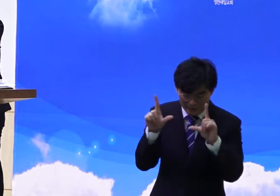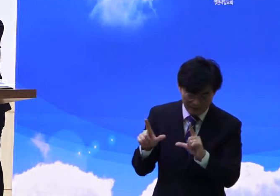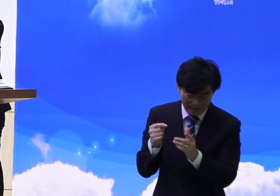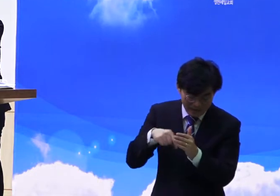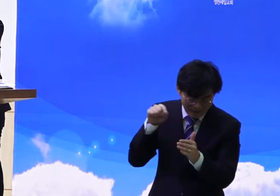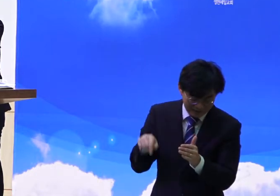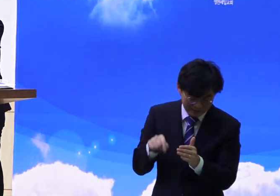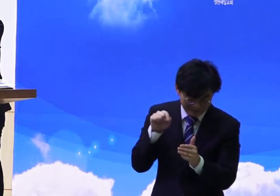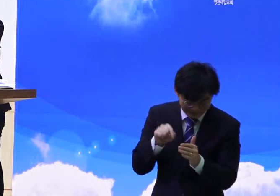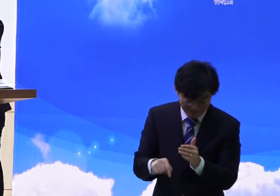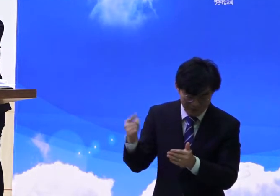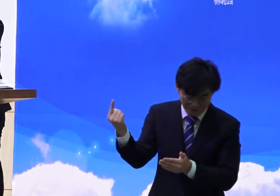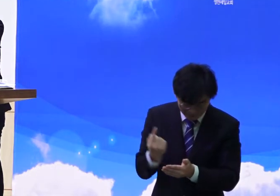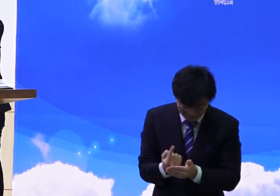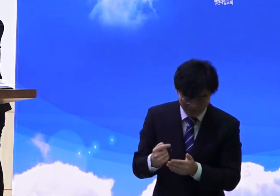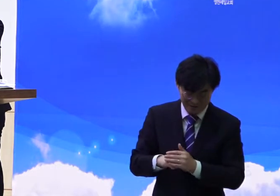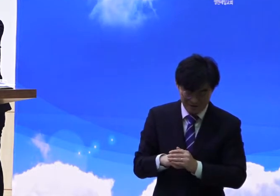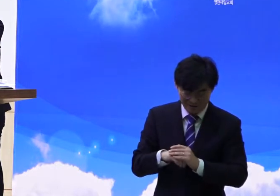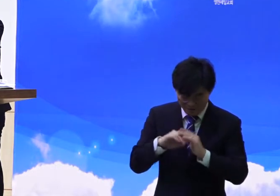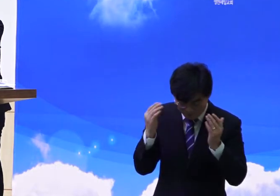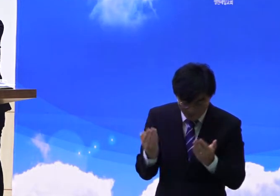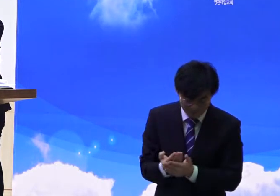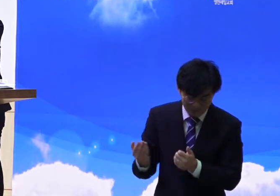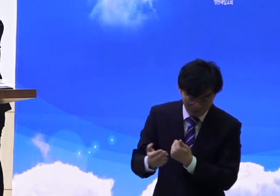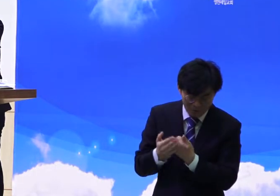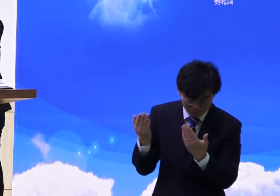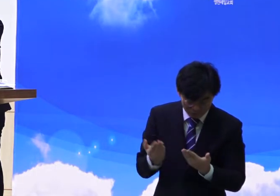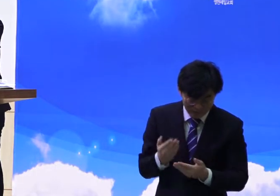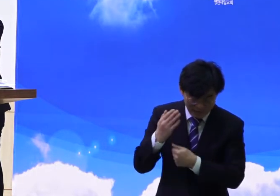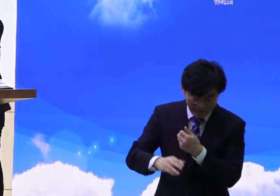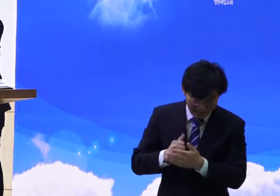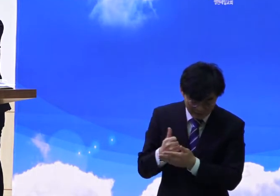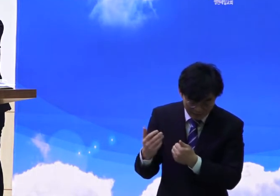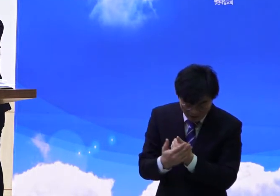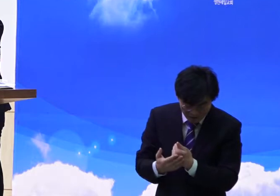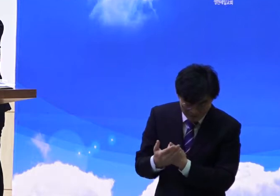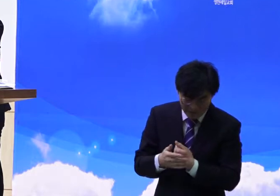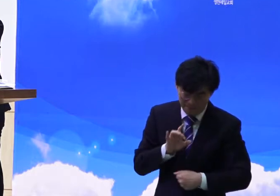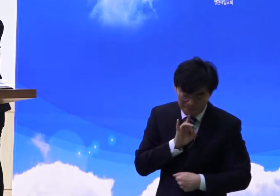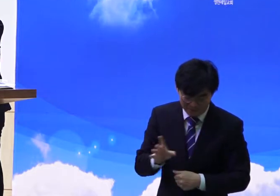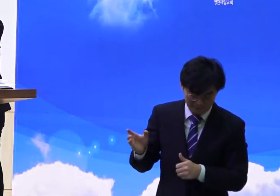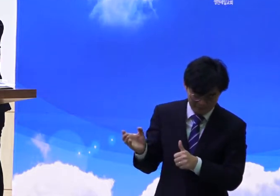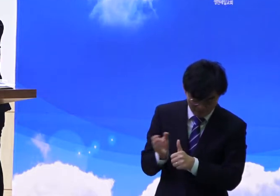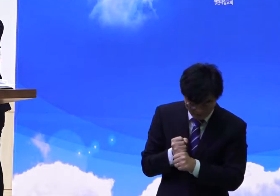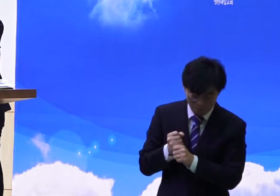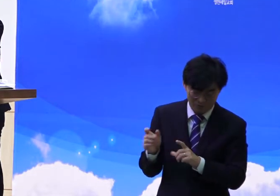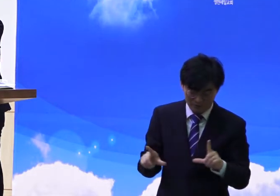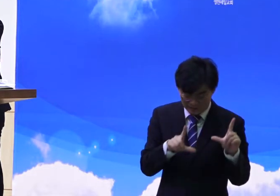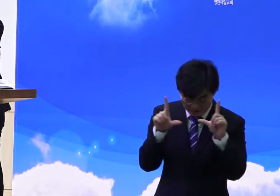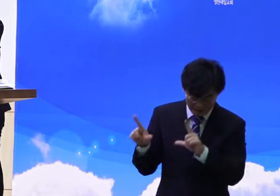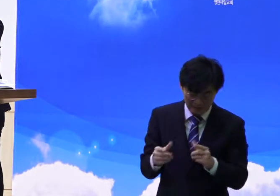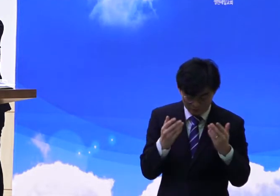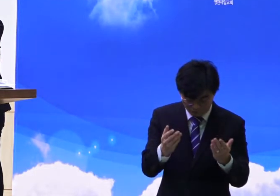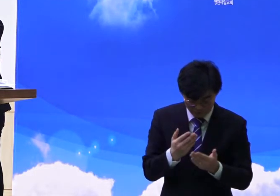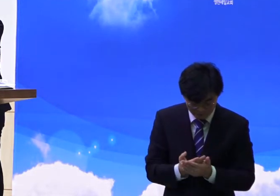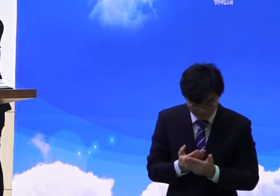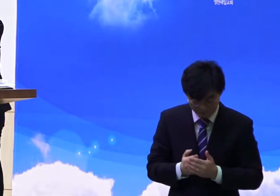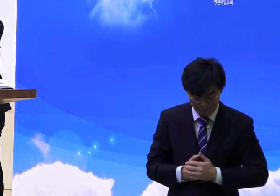하시고 이끄시는 모든 것을 또한 공급하시는 하나님의 은혜를 늘 붙들고 살아가게 하여